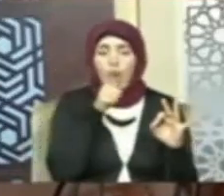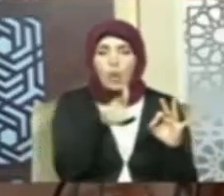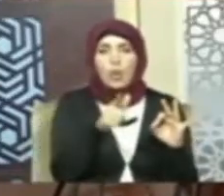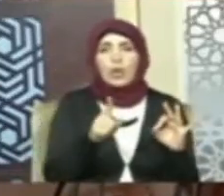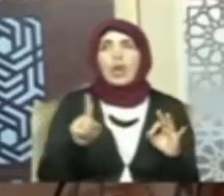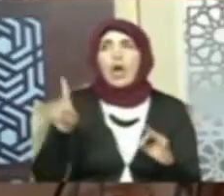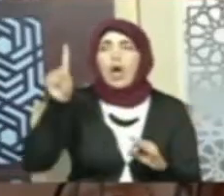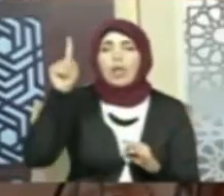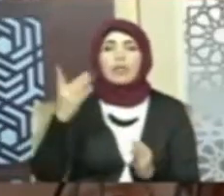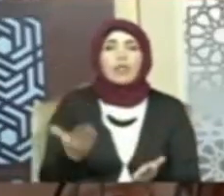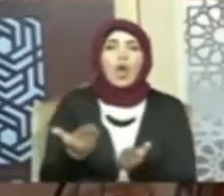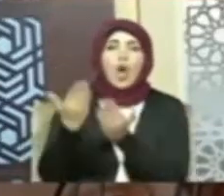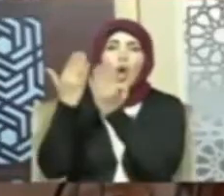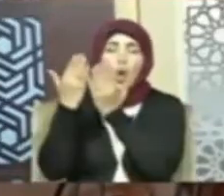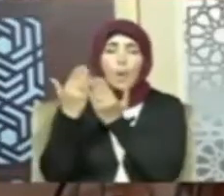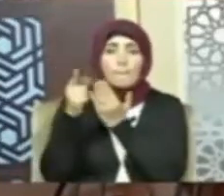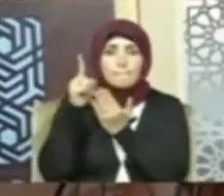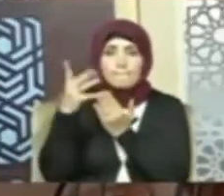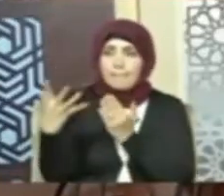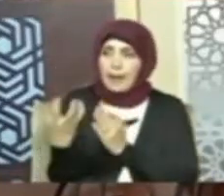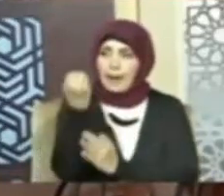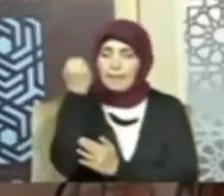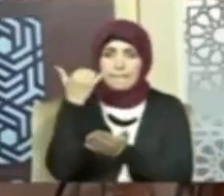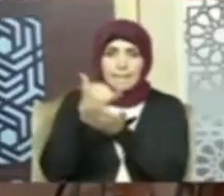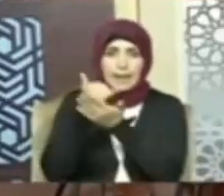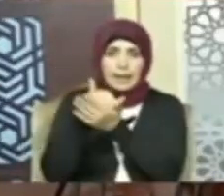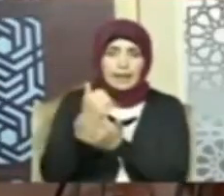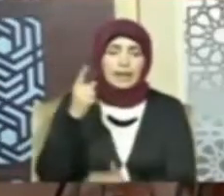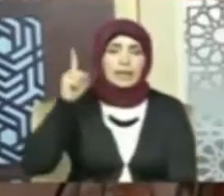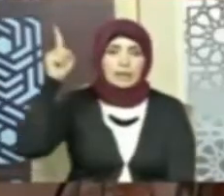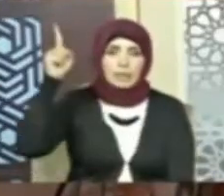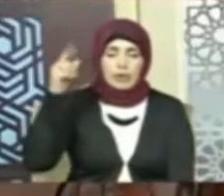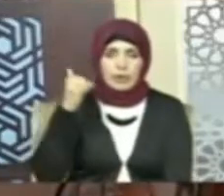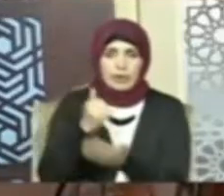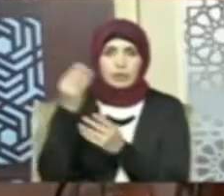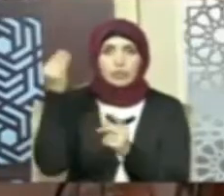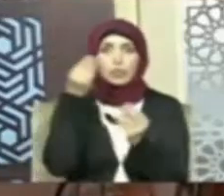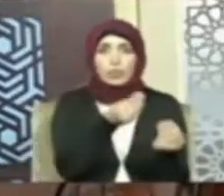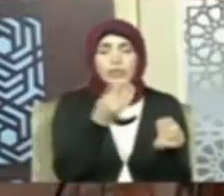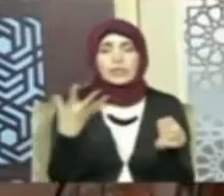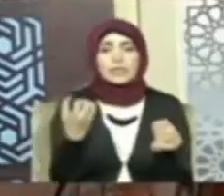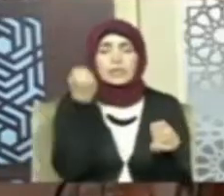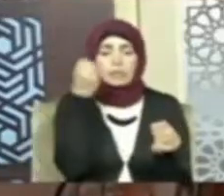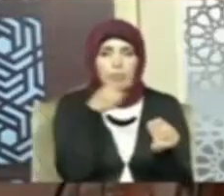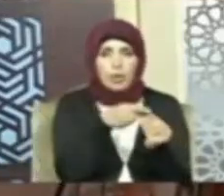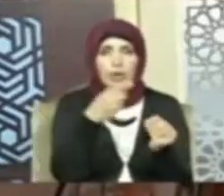مالك الملك تؤتي الملك من تشاء